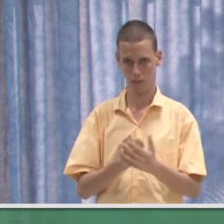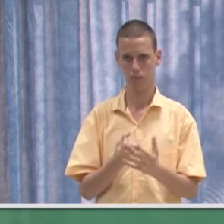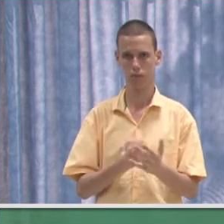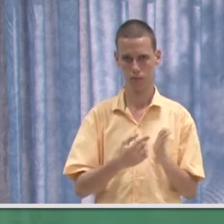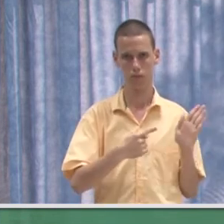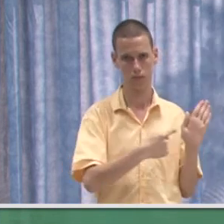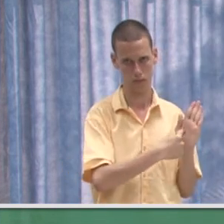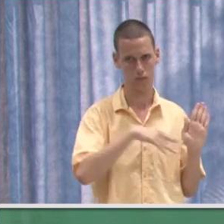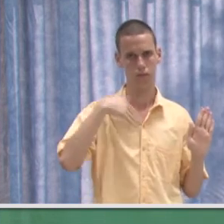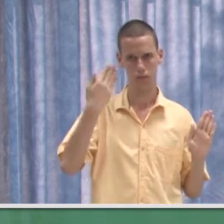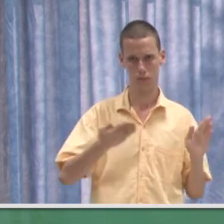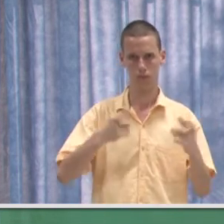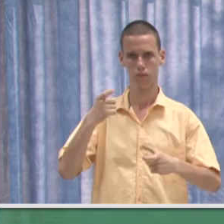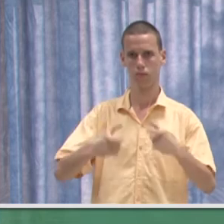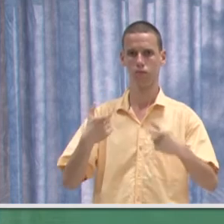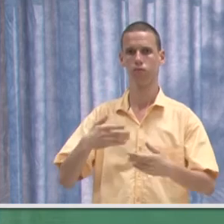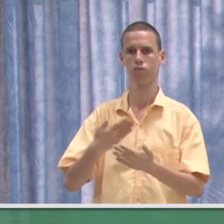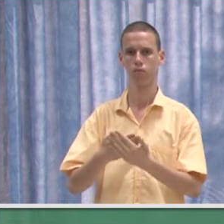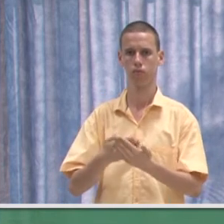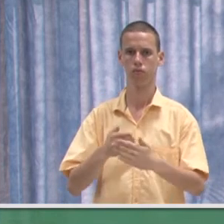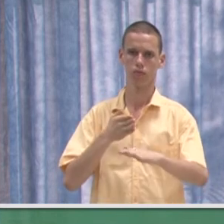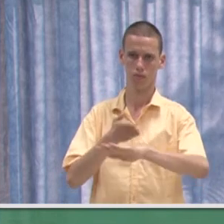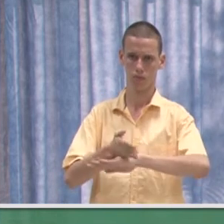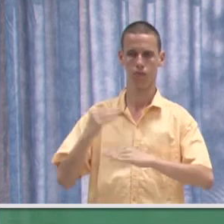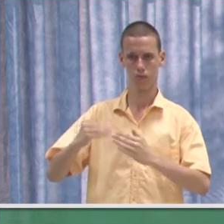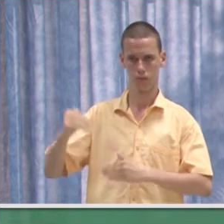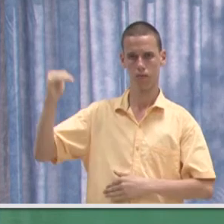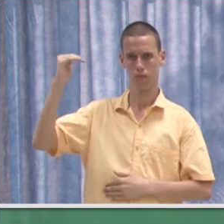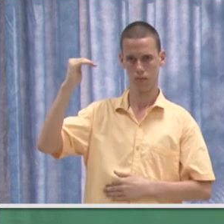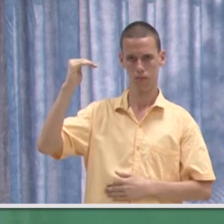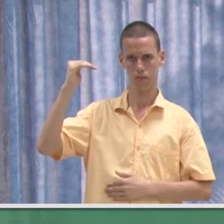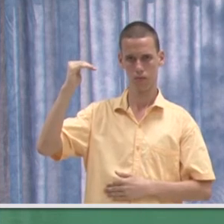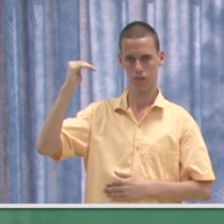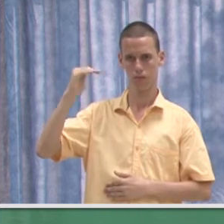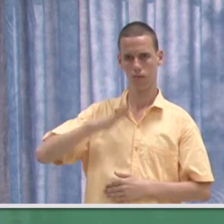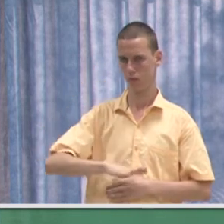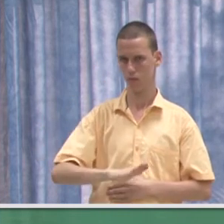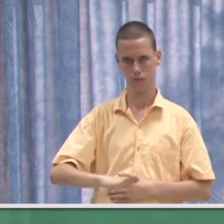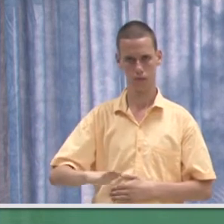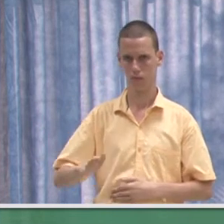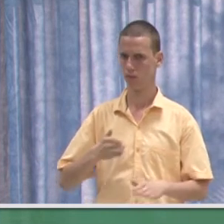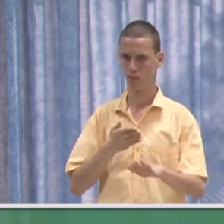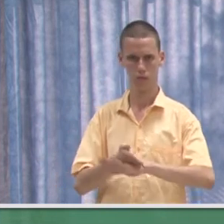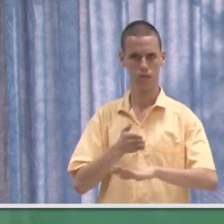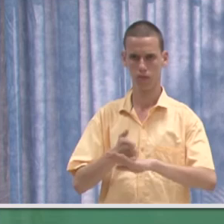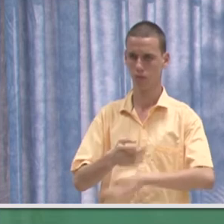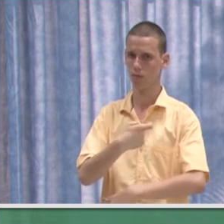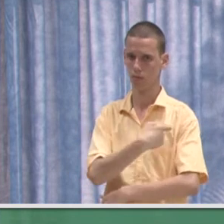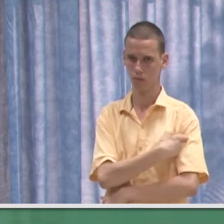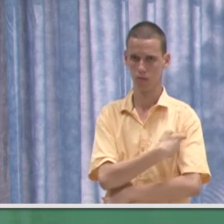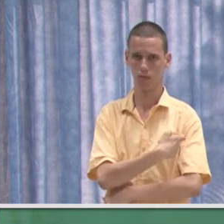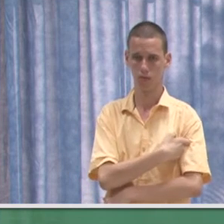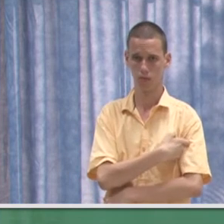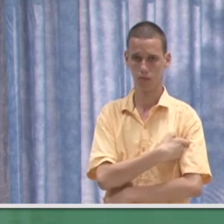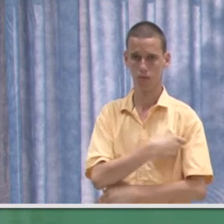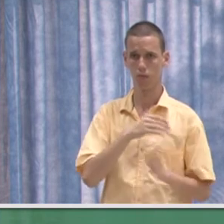pour vaccination dans un groupe adulte. Les enfants, pas nous jamais arrêter. Les enfants, ils continuent à un vaccin. Il y en a son vaccin qui